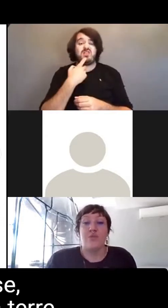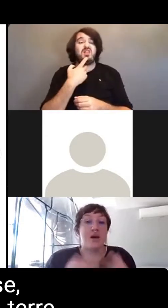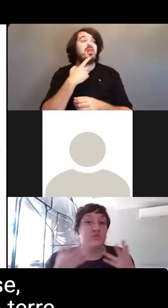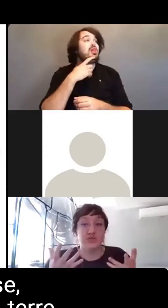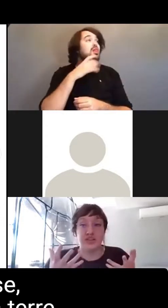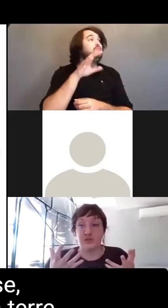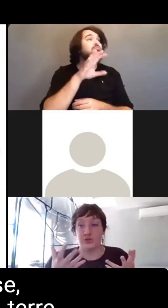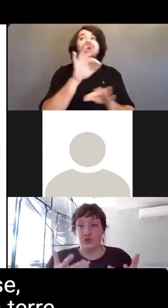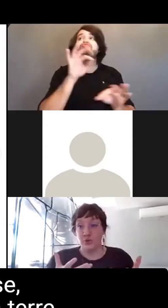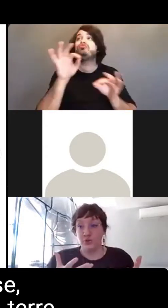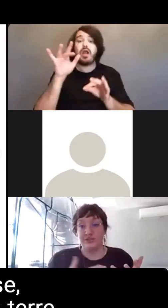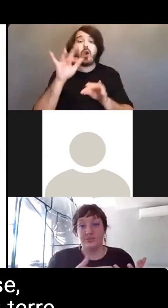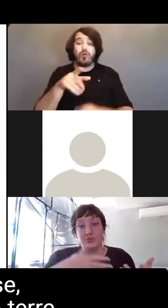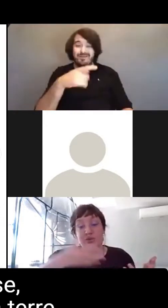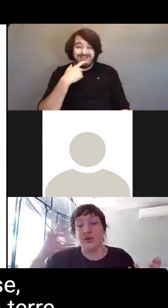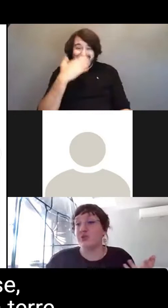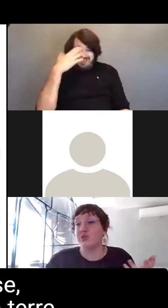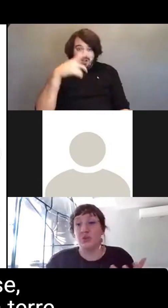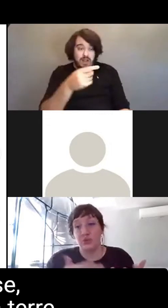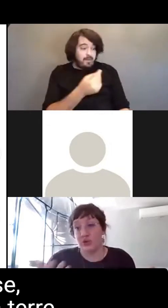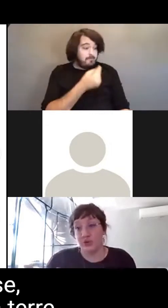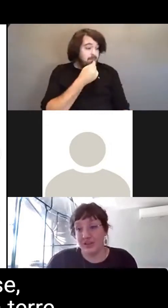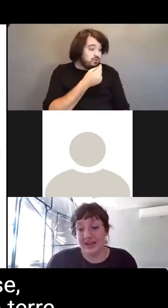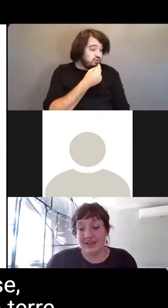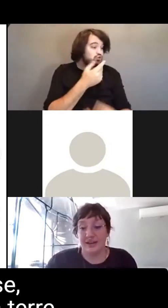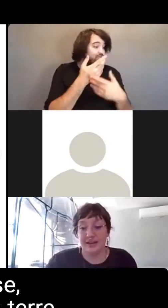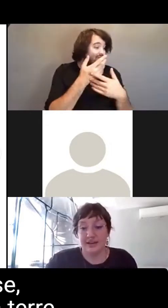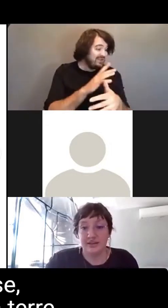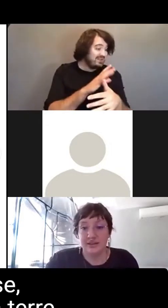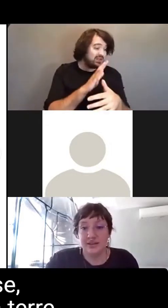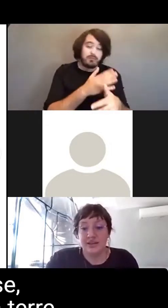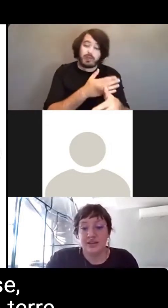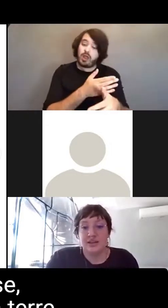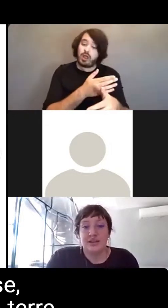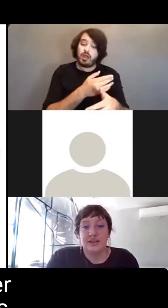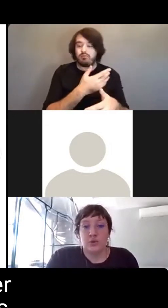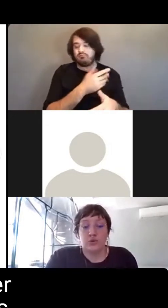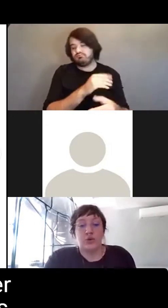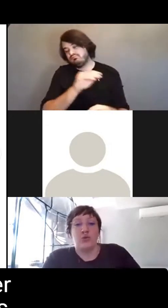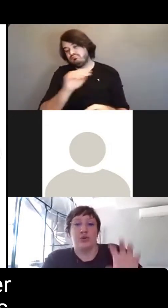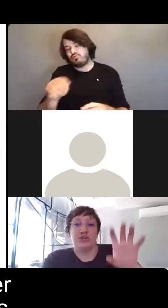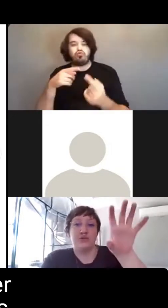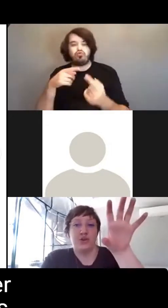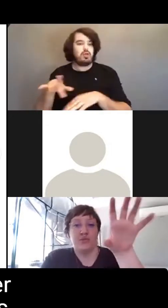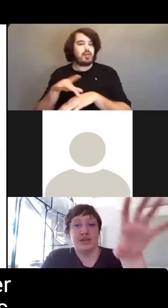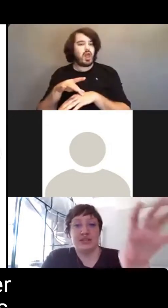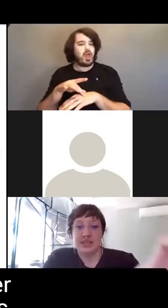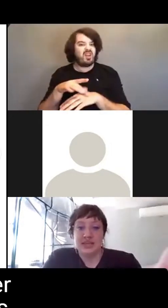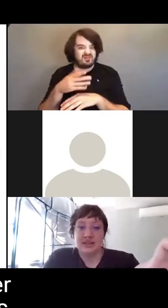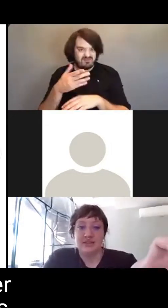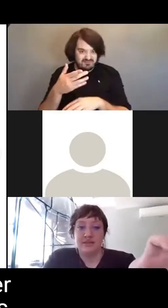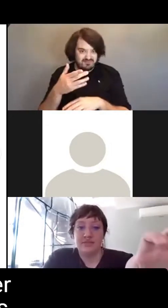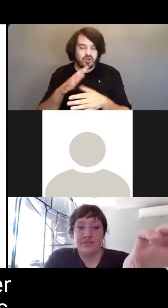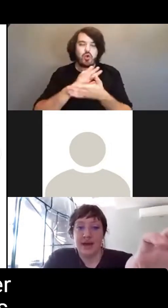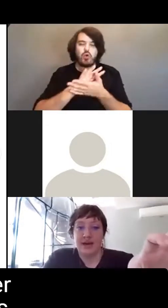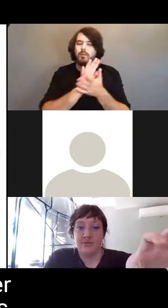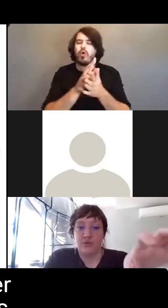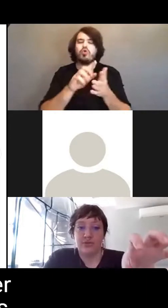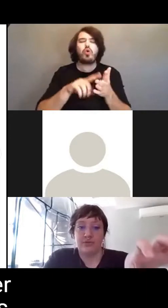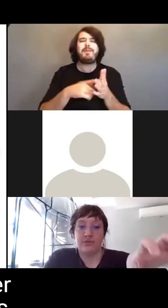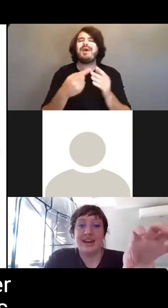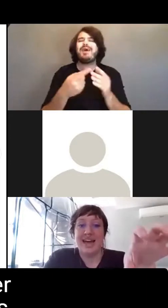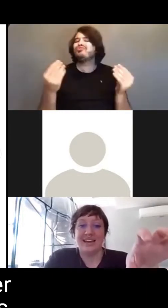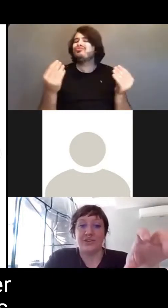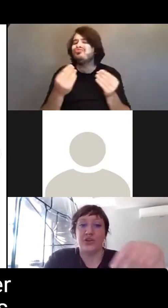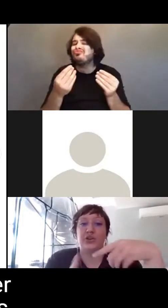qu'on mange quelque chose, puis ensuite, on peut le retourner à la terre. Donc, le compost va commencer par